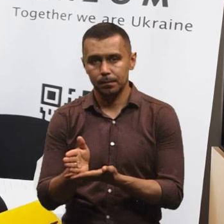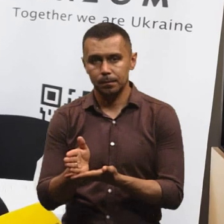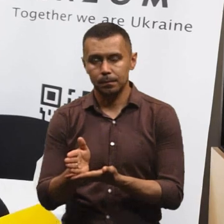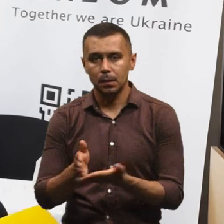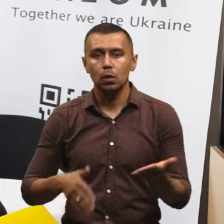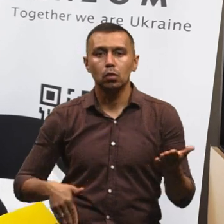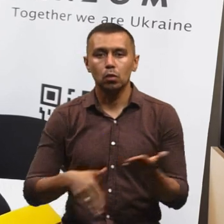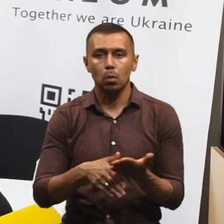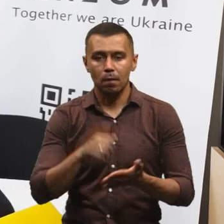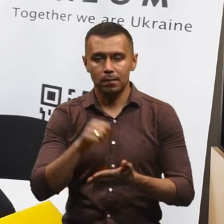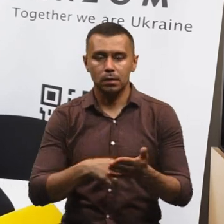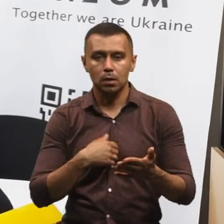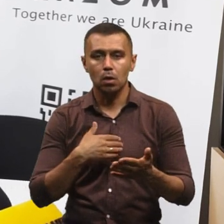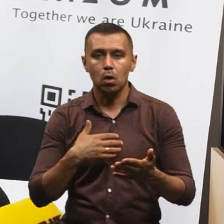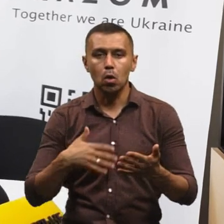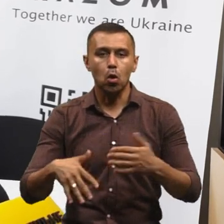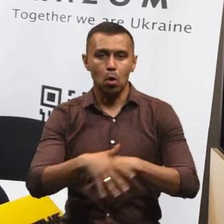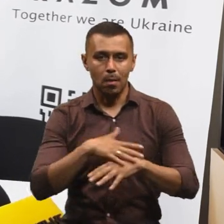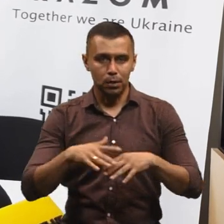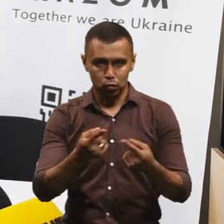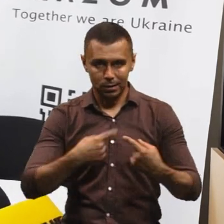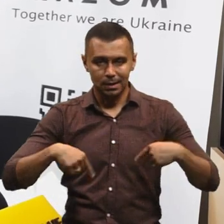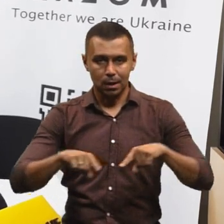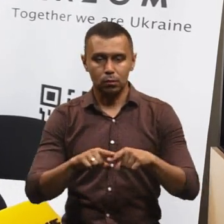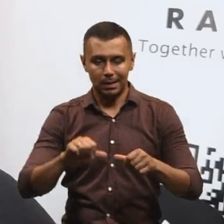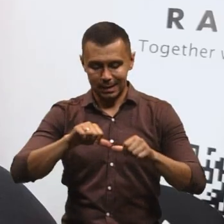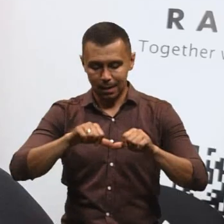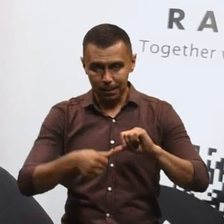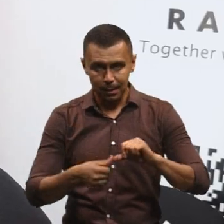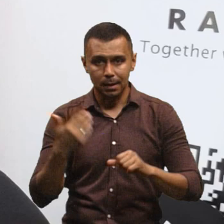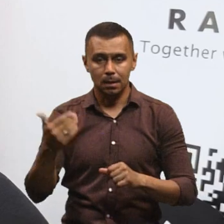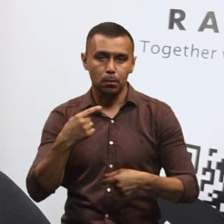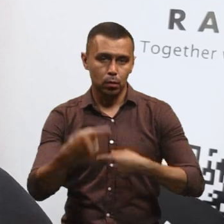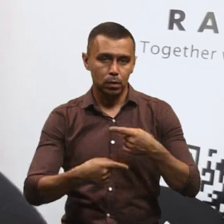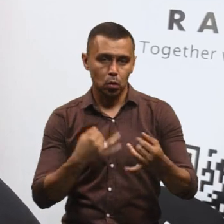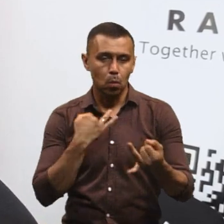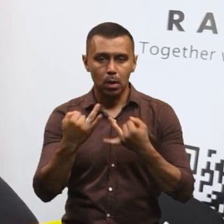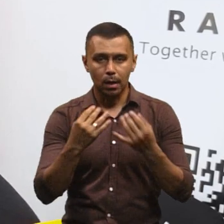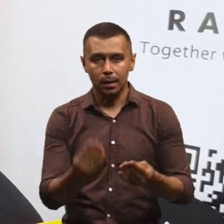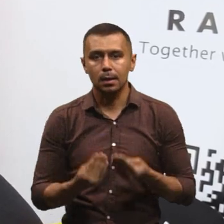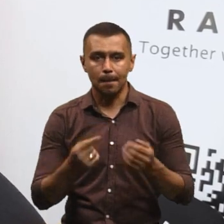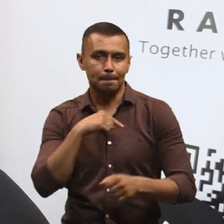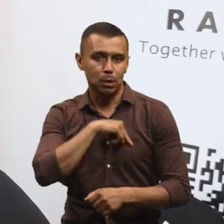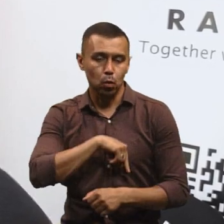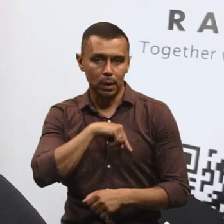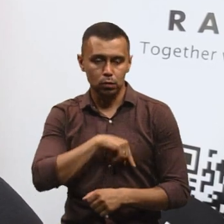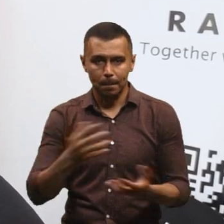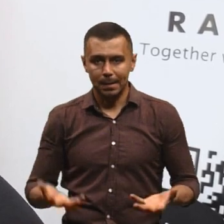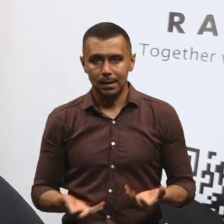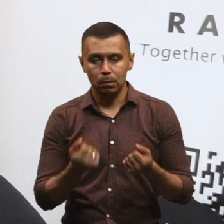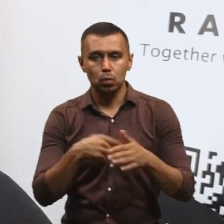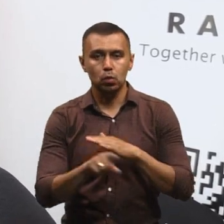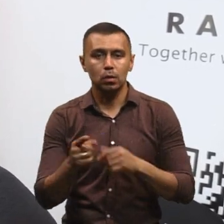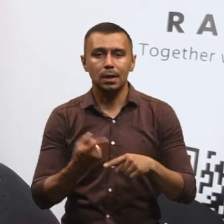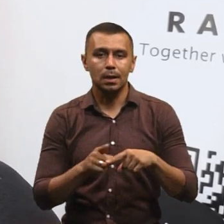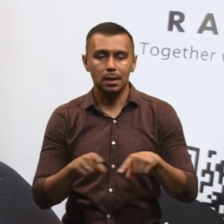допомоги від громадського сектору закріпили їх постійно комунікації надання психологічної підтримки тому що